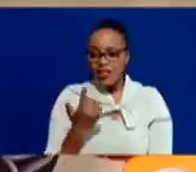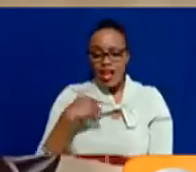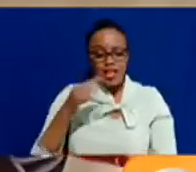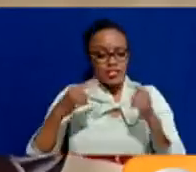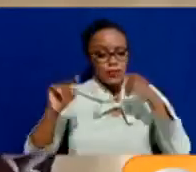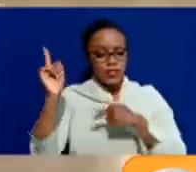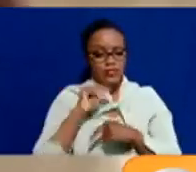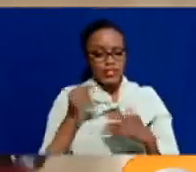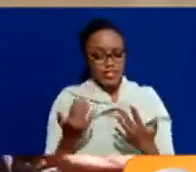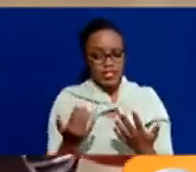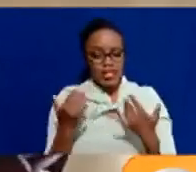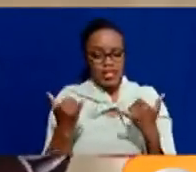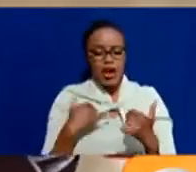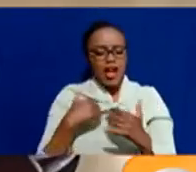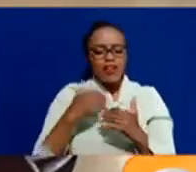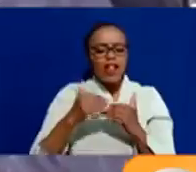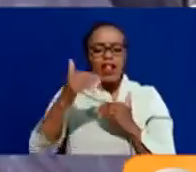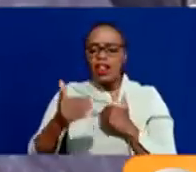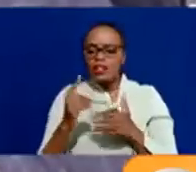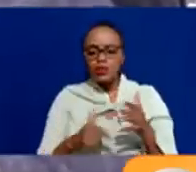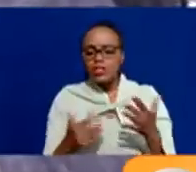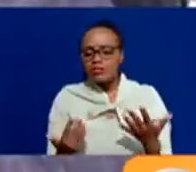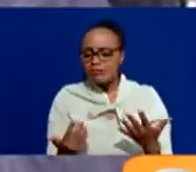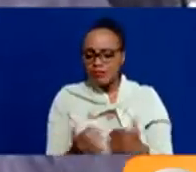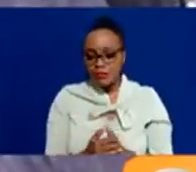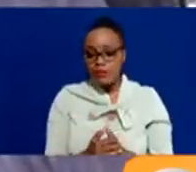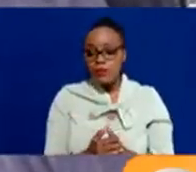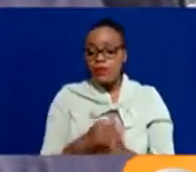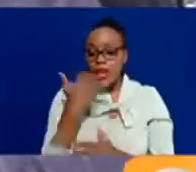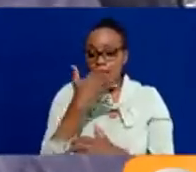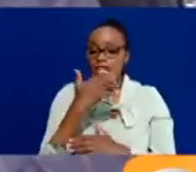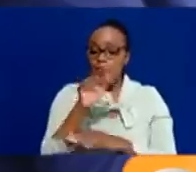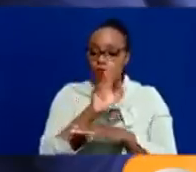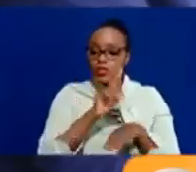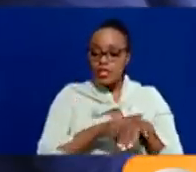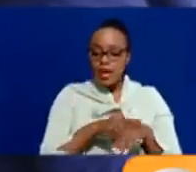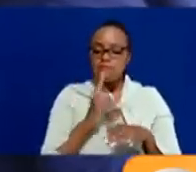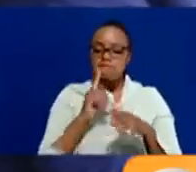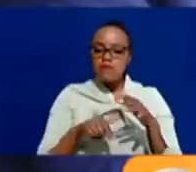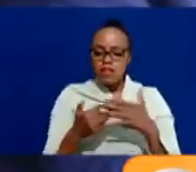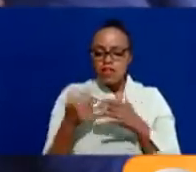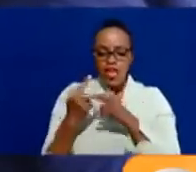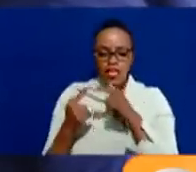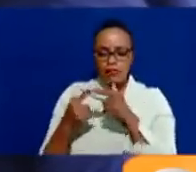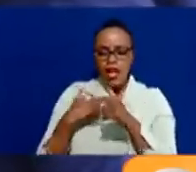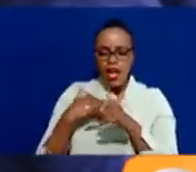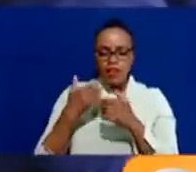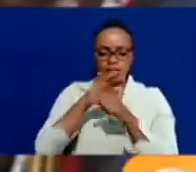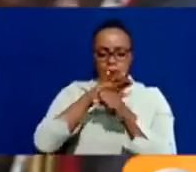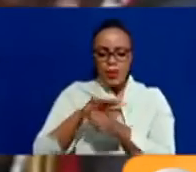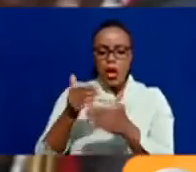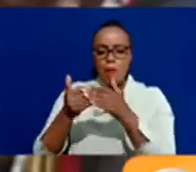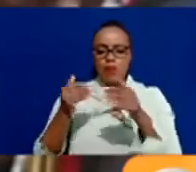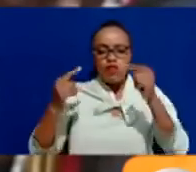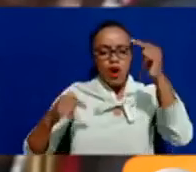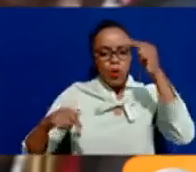tumeshinda. Sasa iko mambo ingine. Gachagua akitumia fursa hii kuelezea kila anachosema alipitia na kudhalilishwa kabla ya ushindi